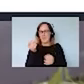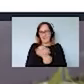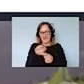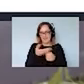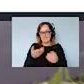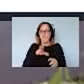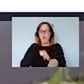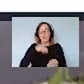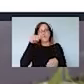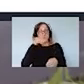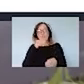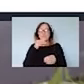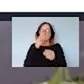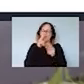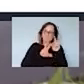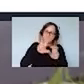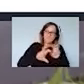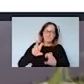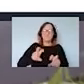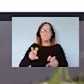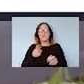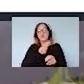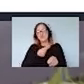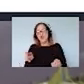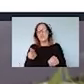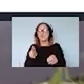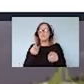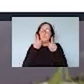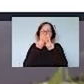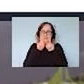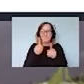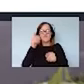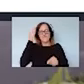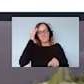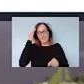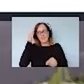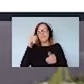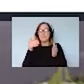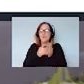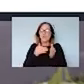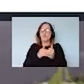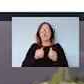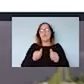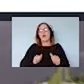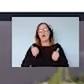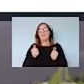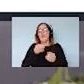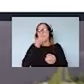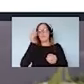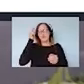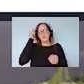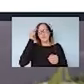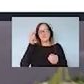się i przeglądać rzeczy, które dotyczą prawdziwej wiedzy, która jest też nam potrzebna do tego na przykład, żeby lepiej